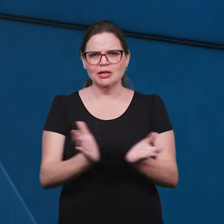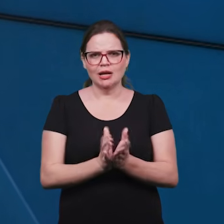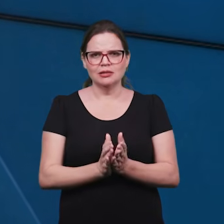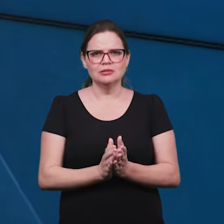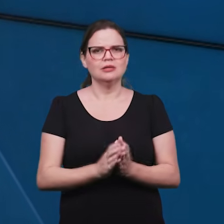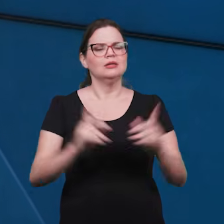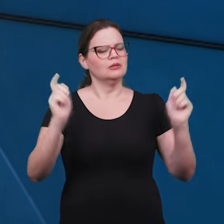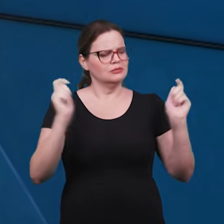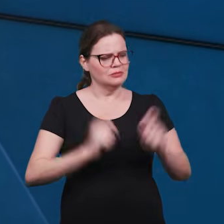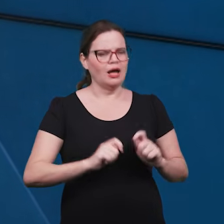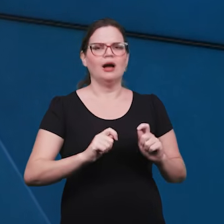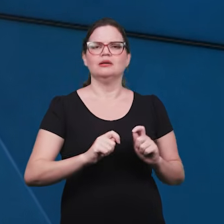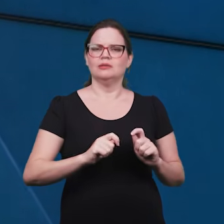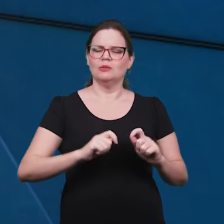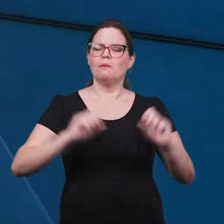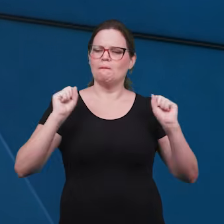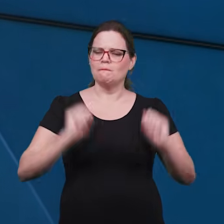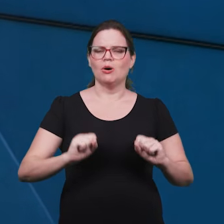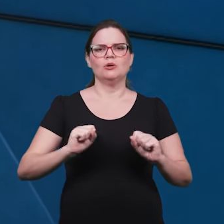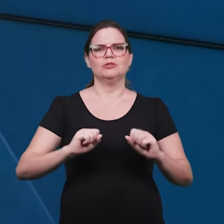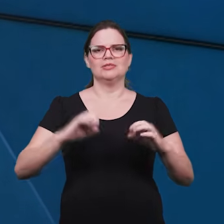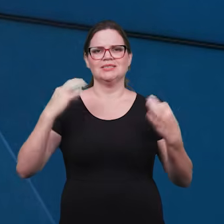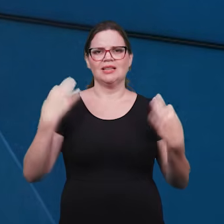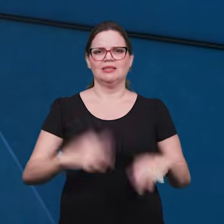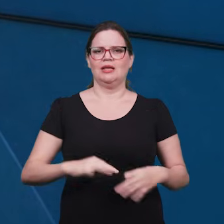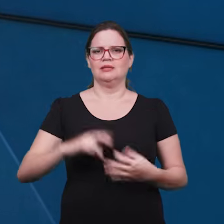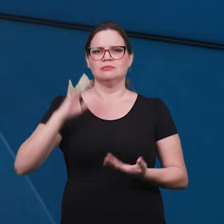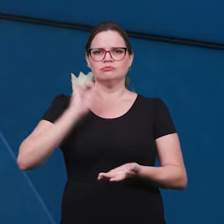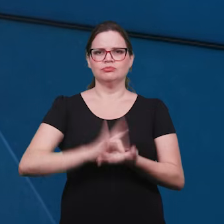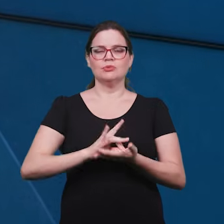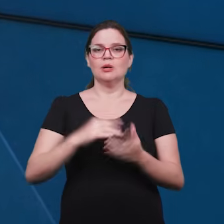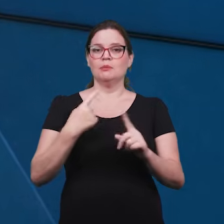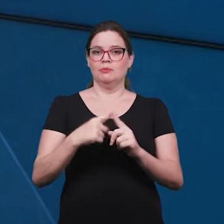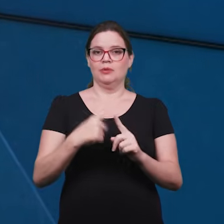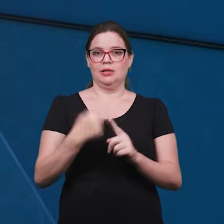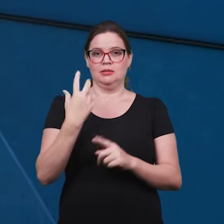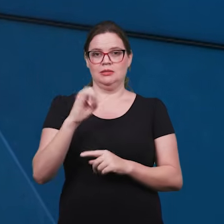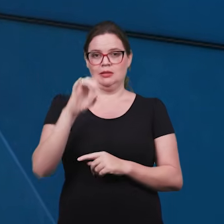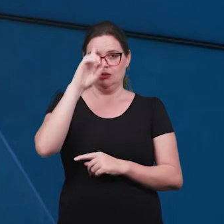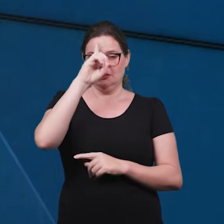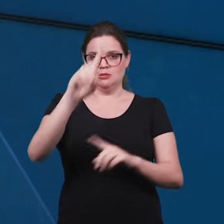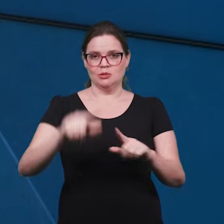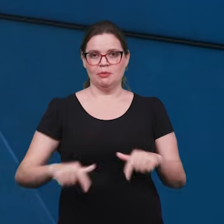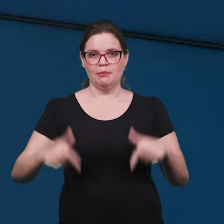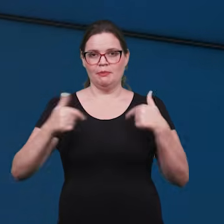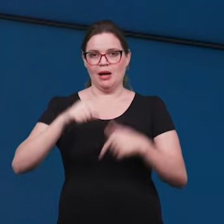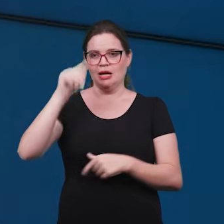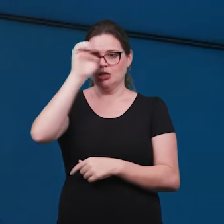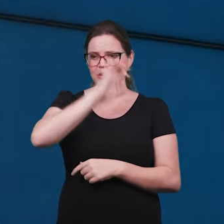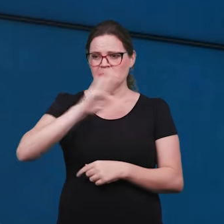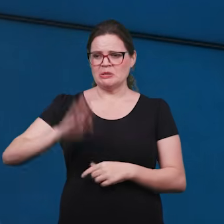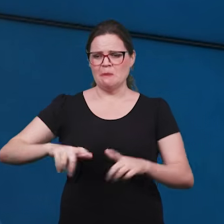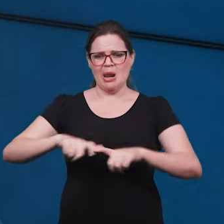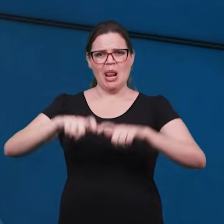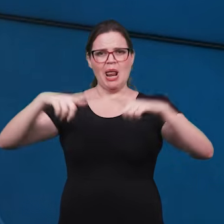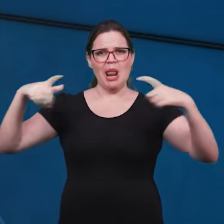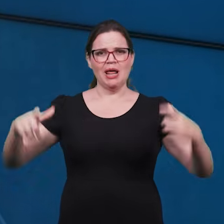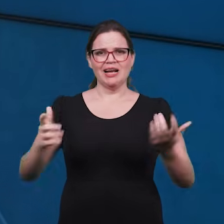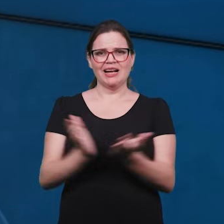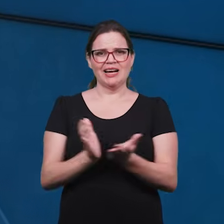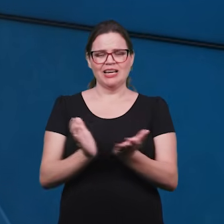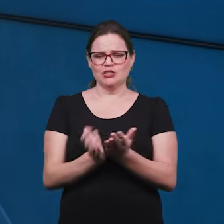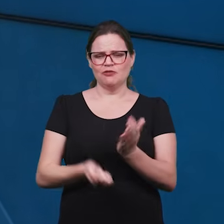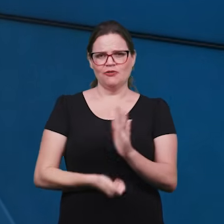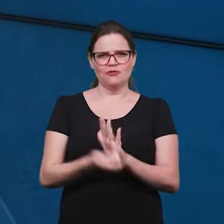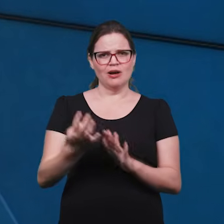100% isso é возможно. 100% possível. Потому что Он сделал у вас, Porque se Deus fez isso acontecer aqui no